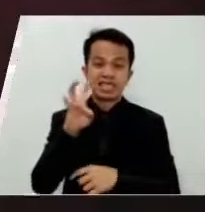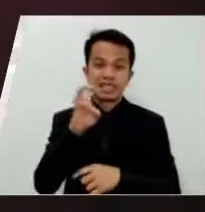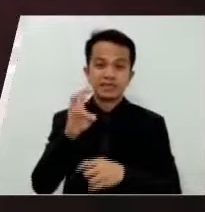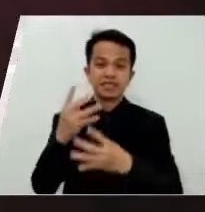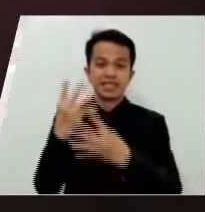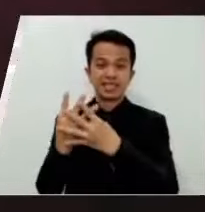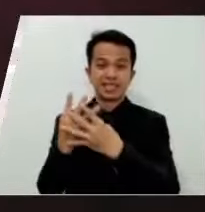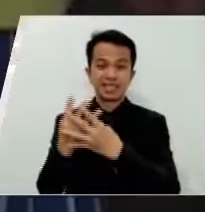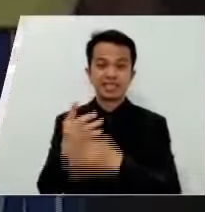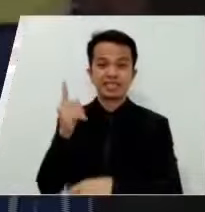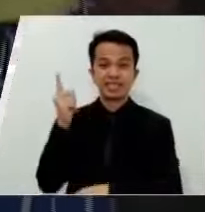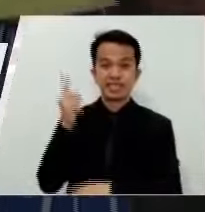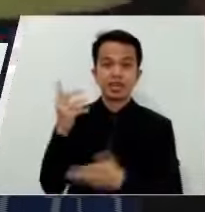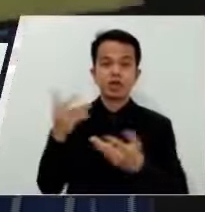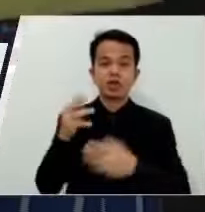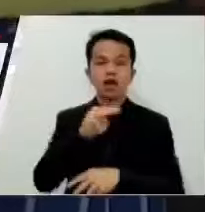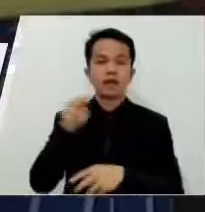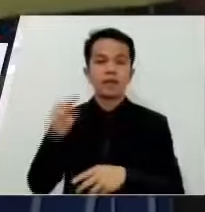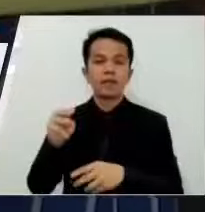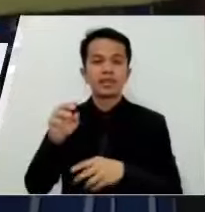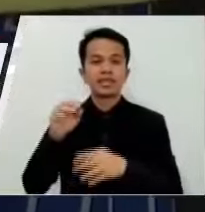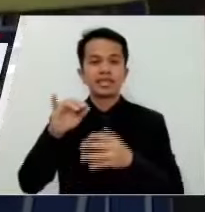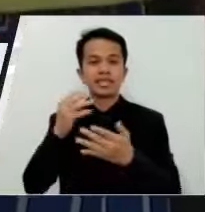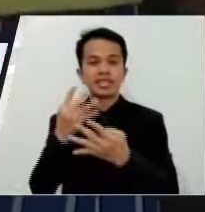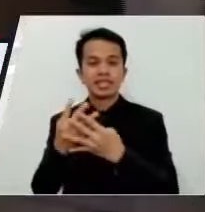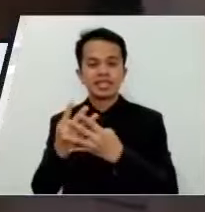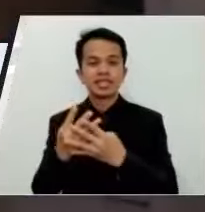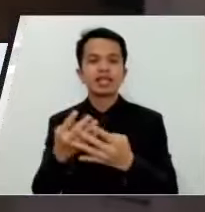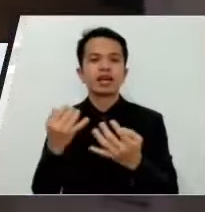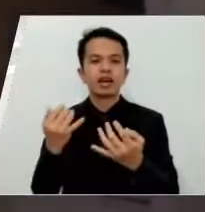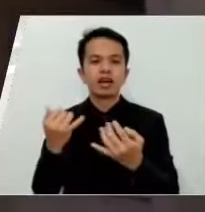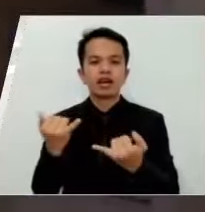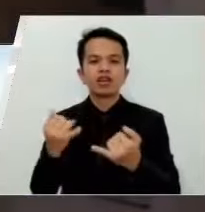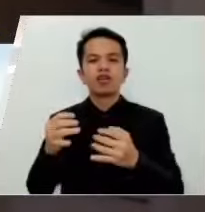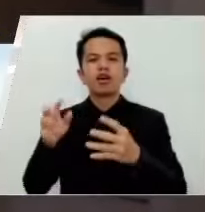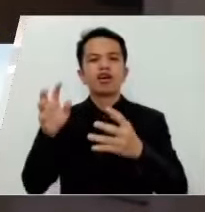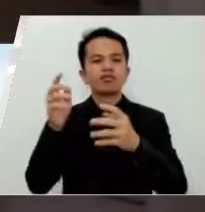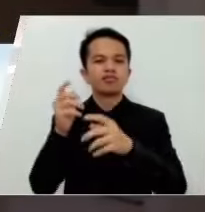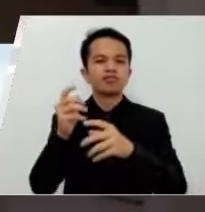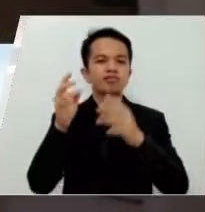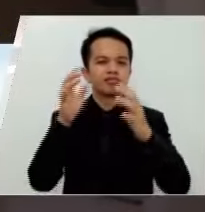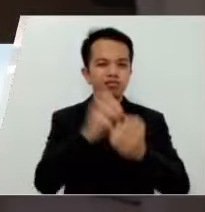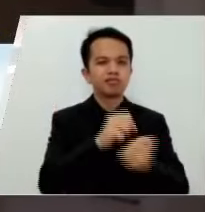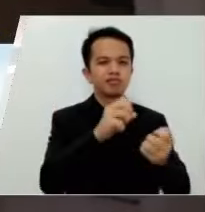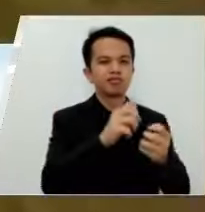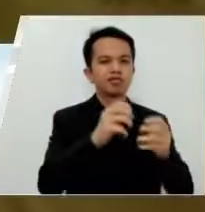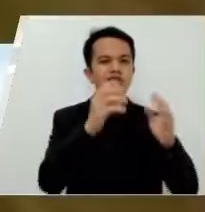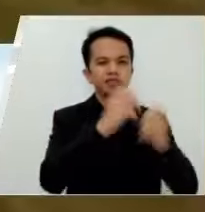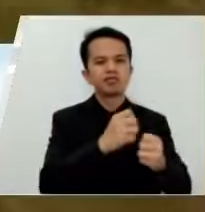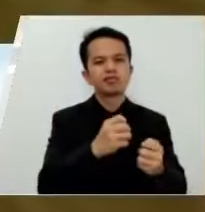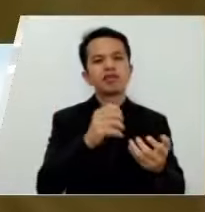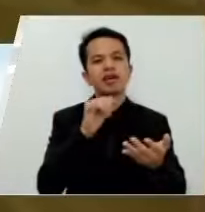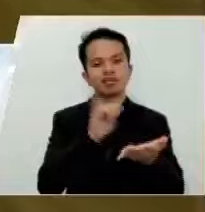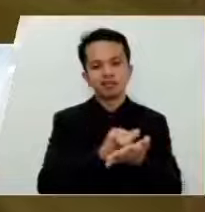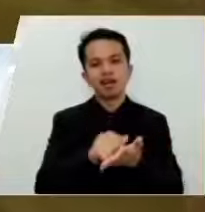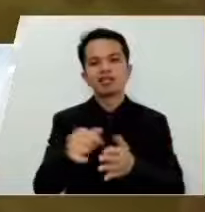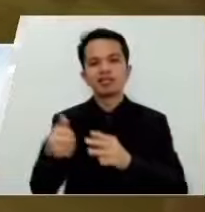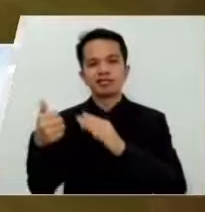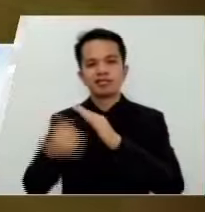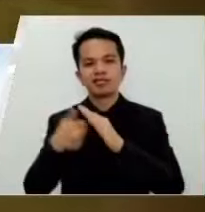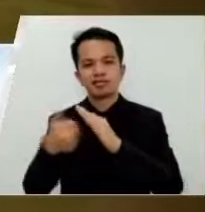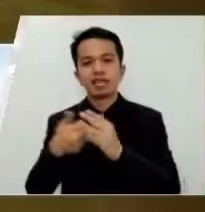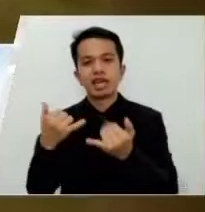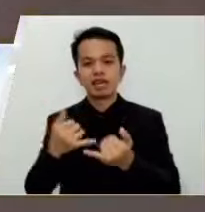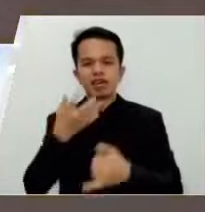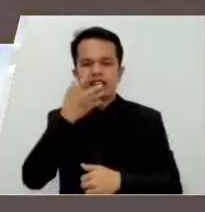lang ng Manila City Jail. Giniba na mga selda at mga kubol kaya siksika na lang sila sa sahig sa gabi. At sa tindi ng init,